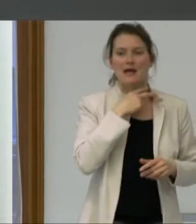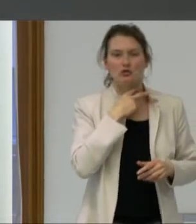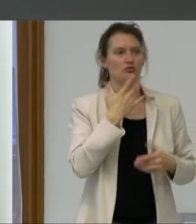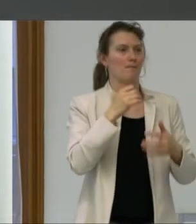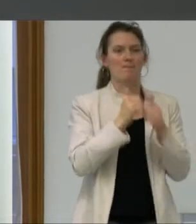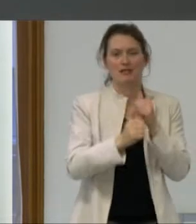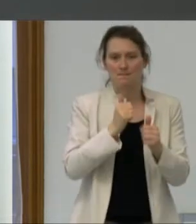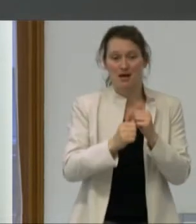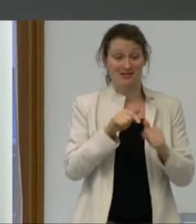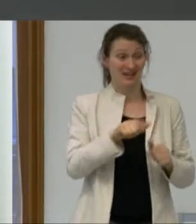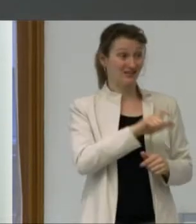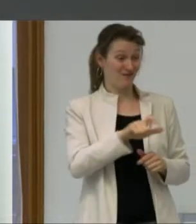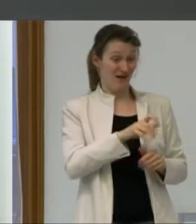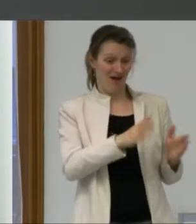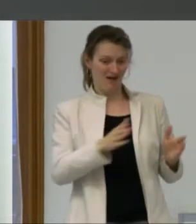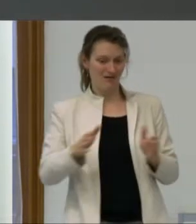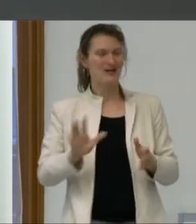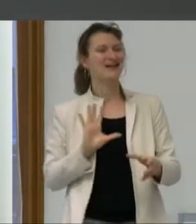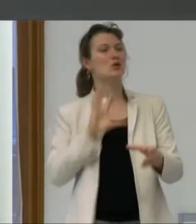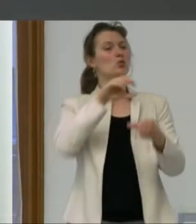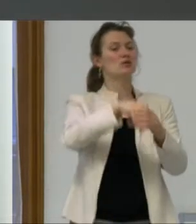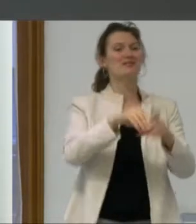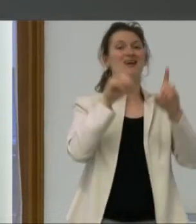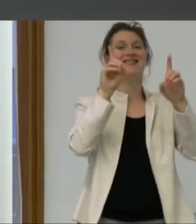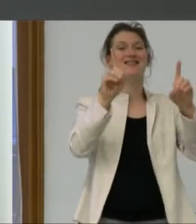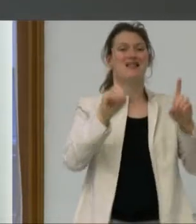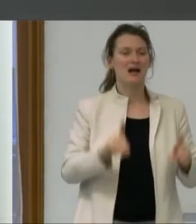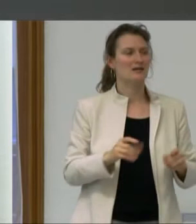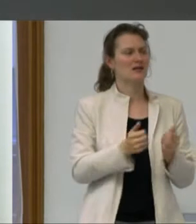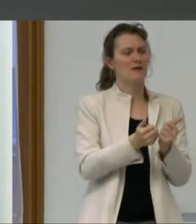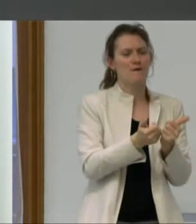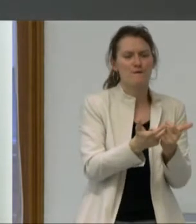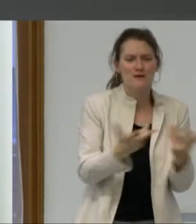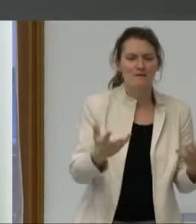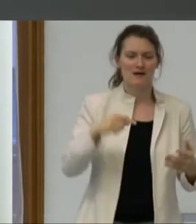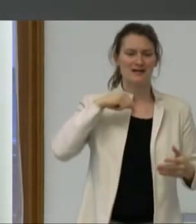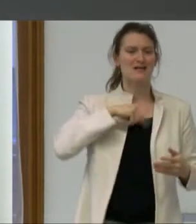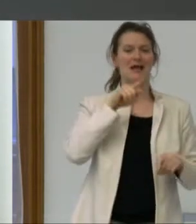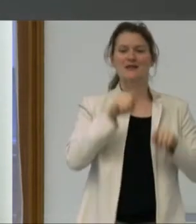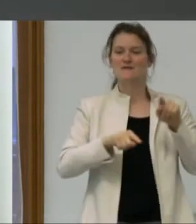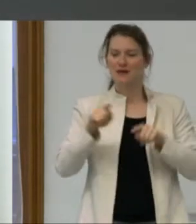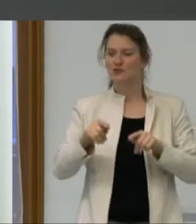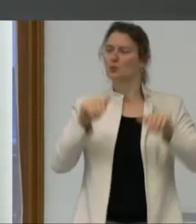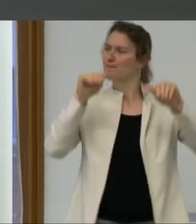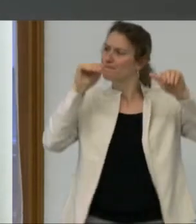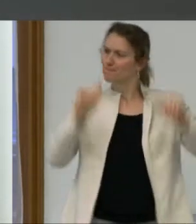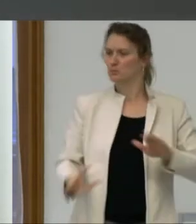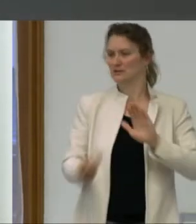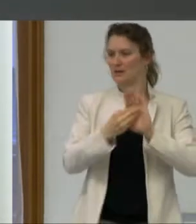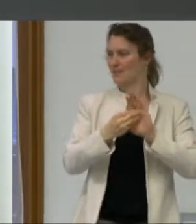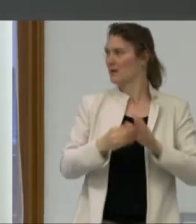geht, dass in all diesen Fächern auch die inklusive Didaktik, die Vielfalt, die innere Differenzierung als Prinzip verankert